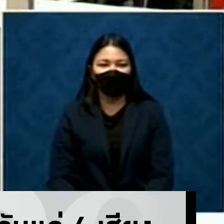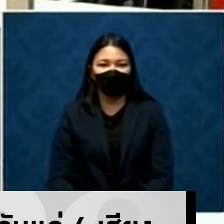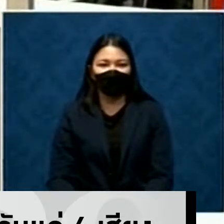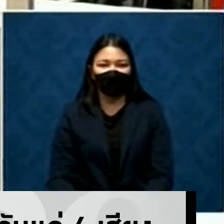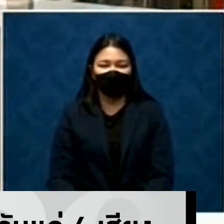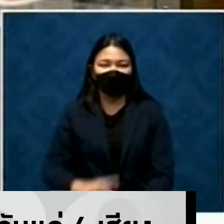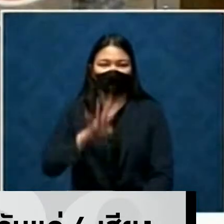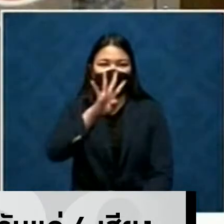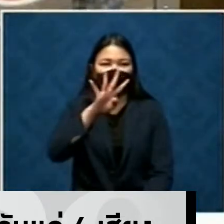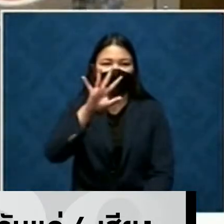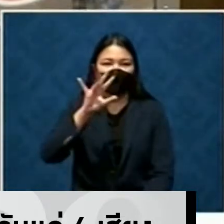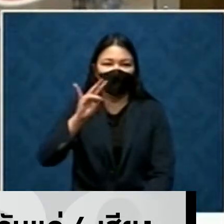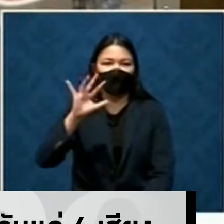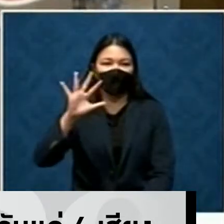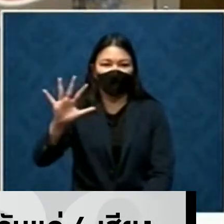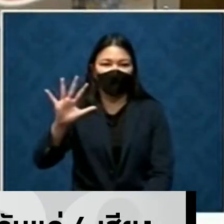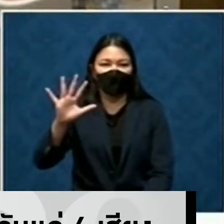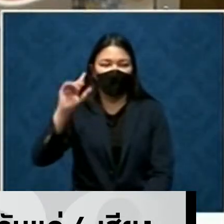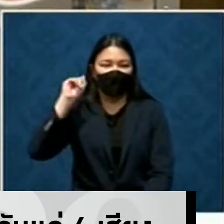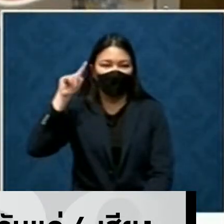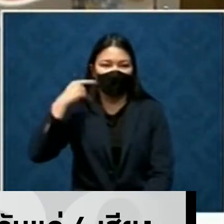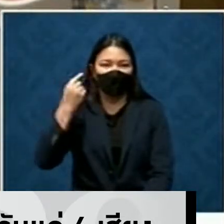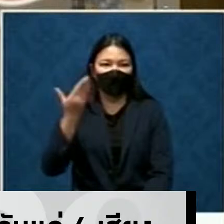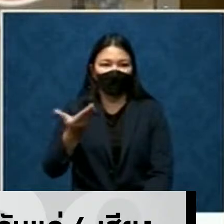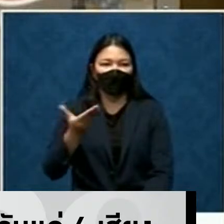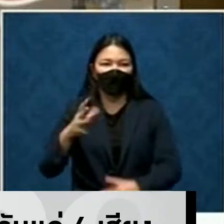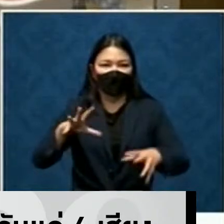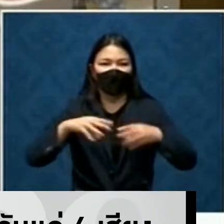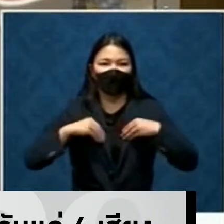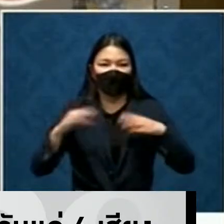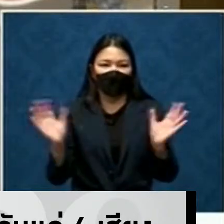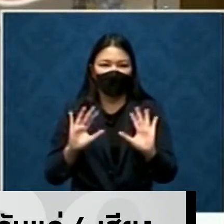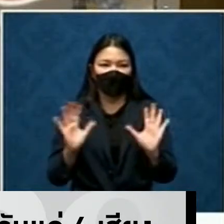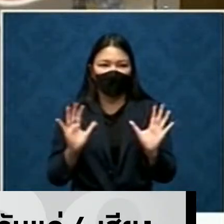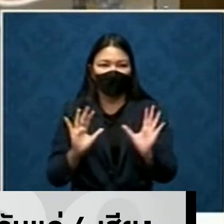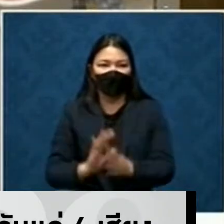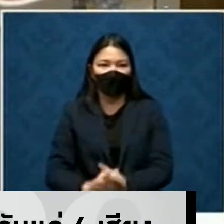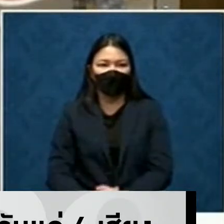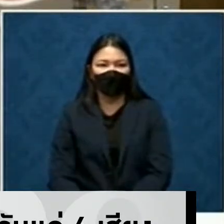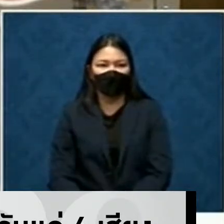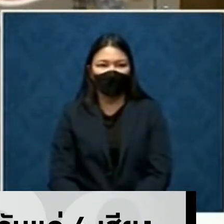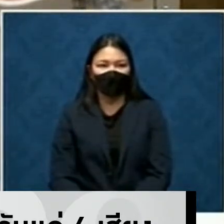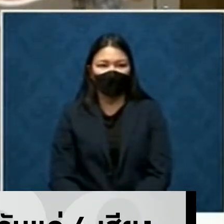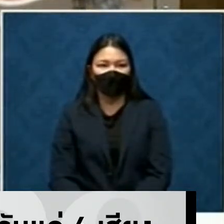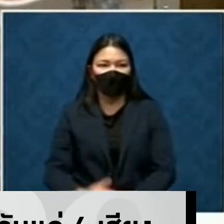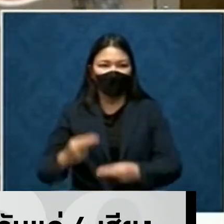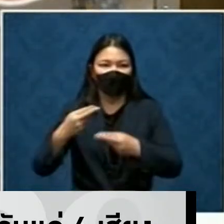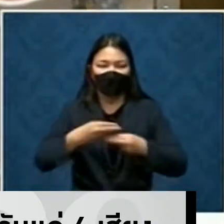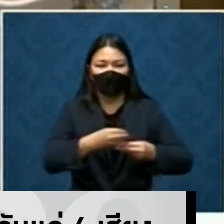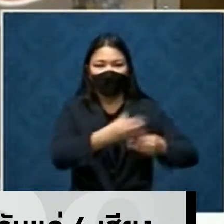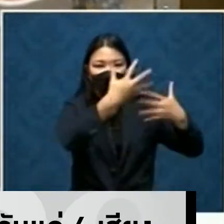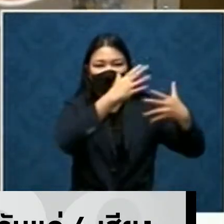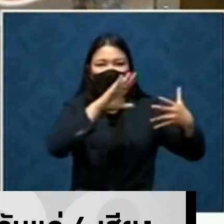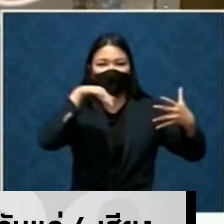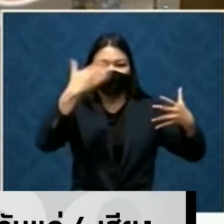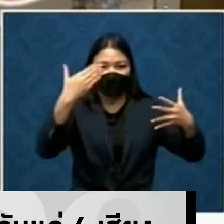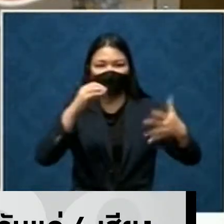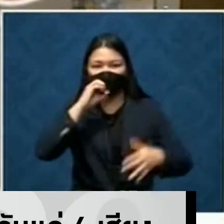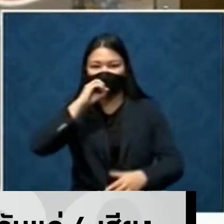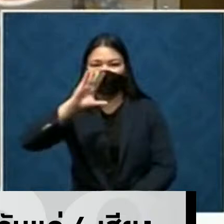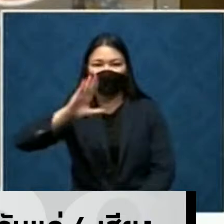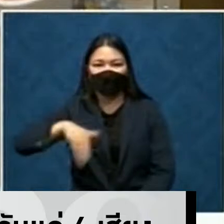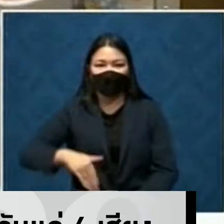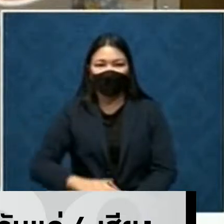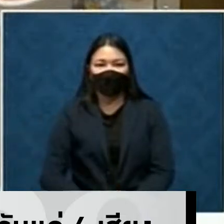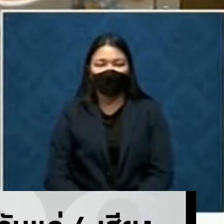ไม่เห็นด้วยอย่างชัดเจนก็เป็นไปตามคาด ก็มีการพูดออกมาบอกว่าก็บางคนเนี่ยพูดว่าแบบเห็นด้วย